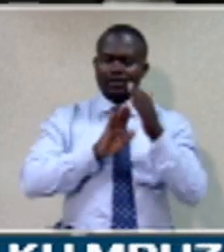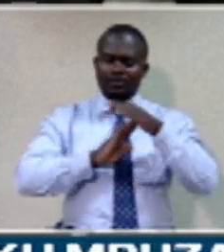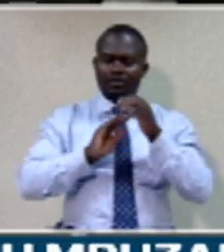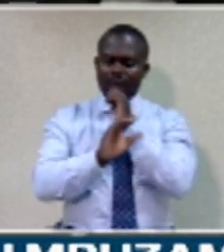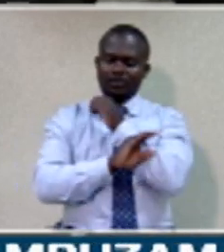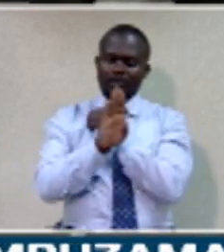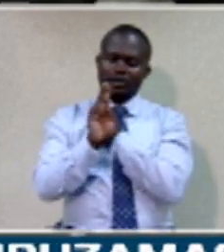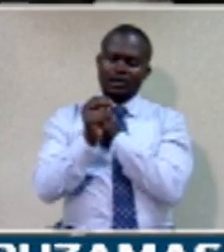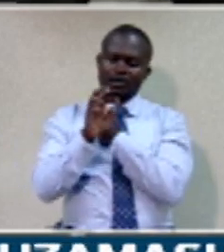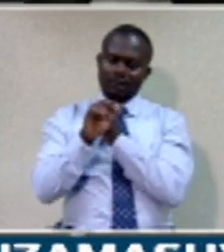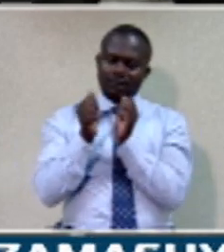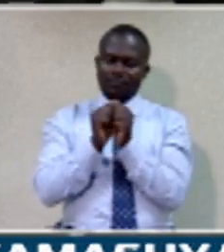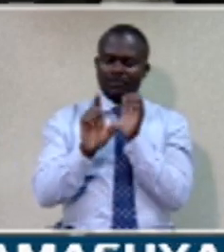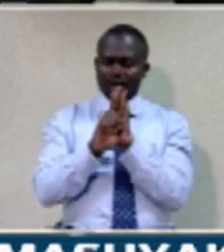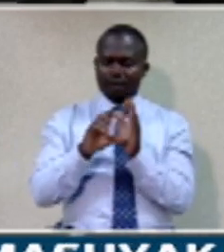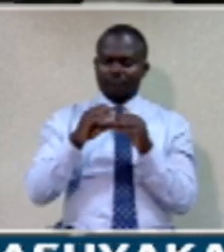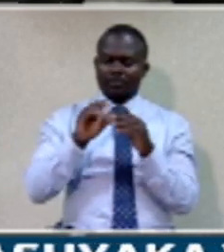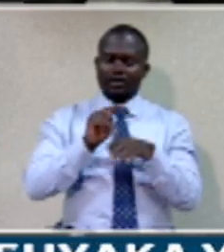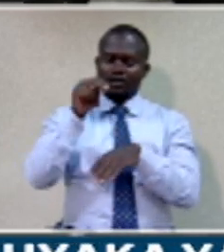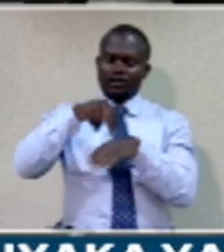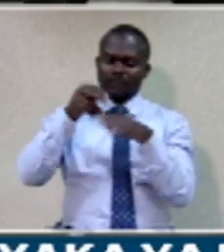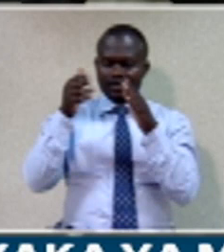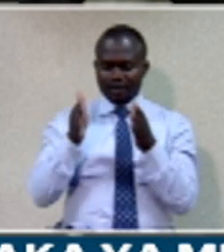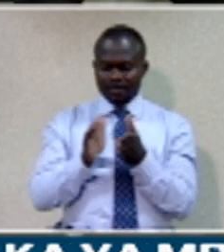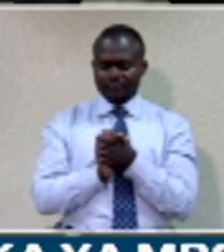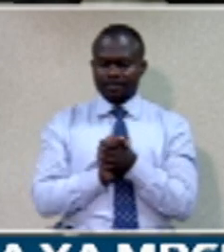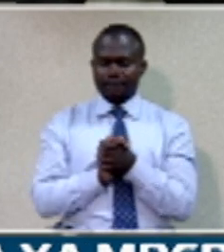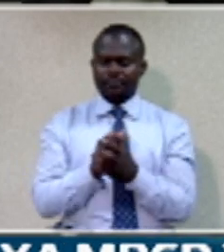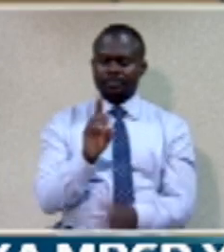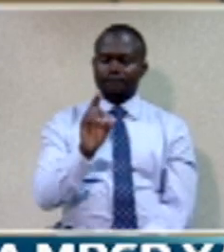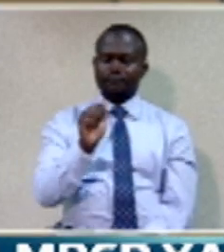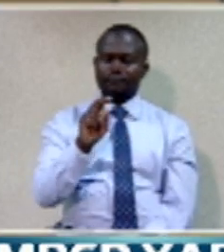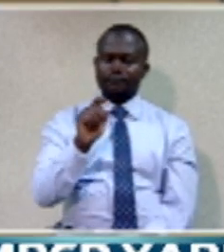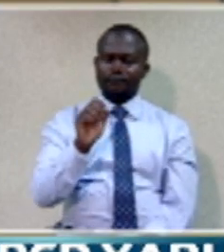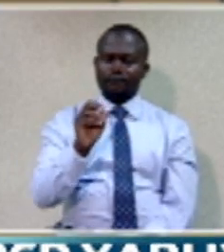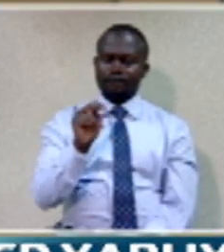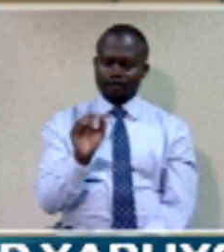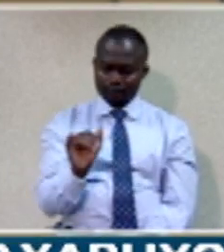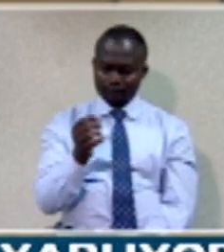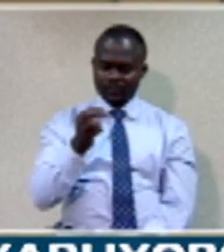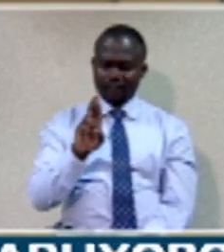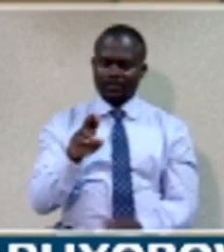BNR n'itegeko ngenga rigena ubwenegihugu. D'Antoni Gasigwa, Televiziyo Rwanda mu mujyi wa Kigali.